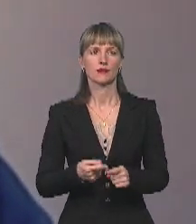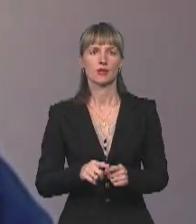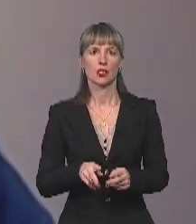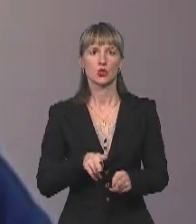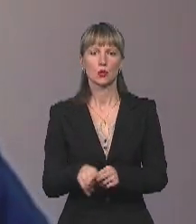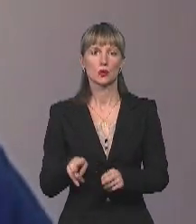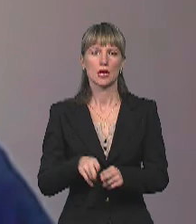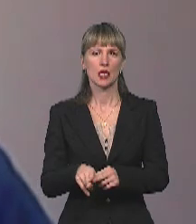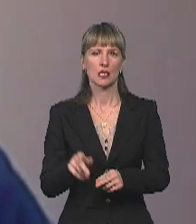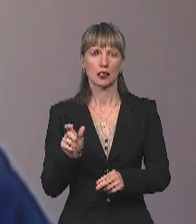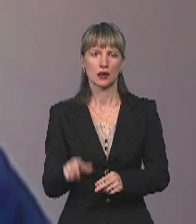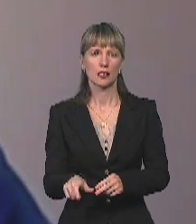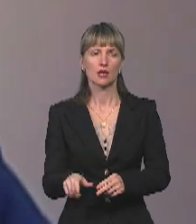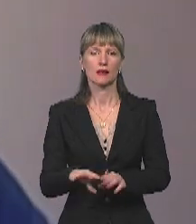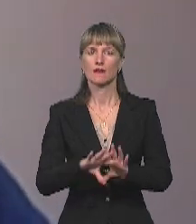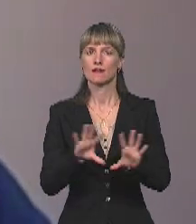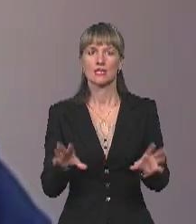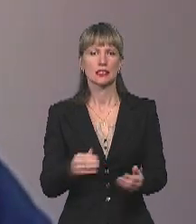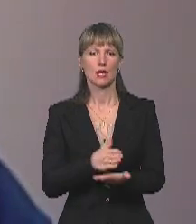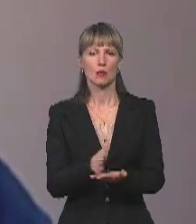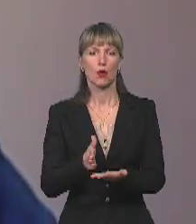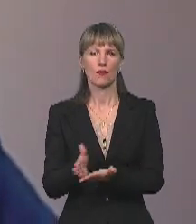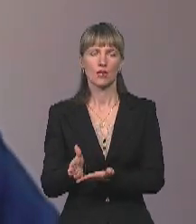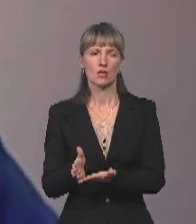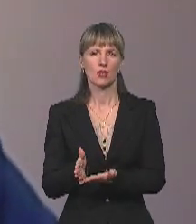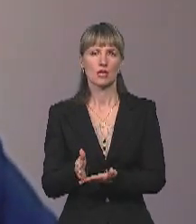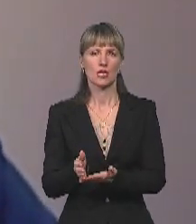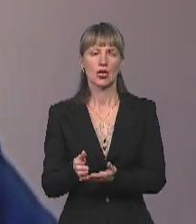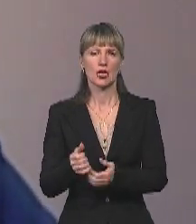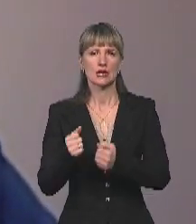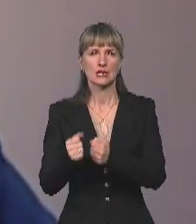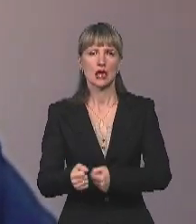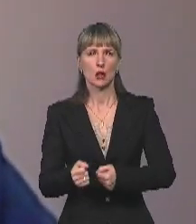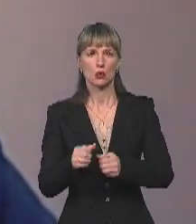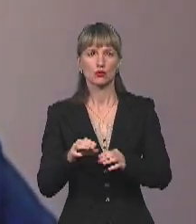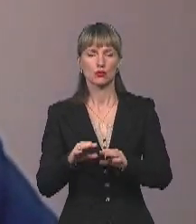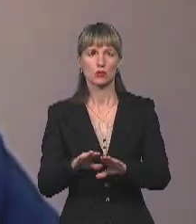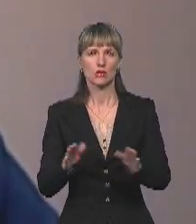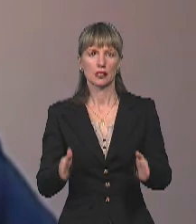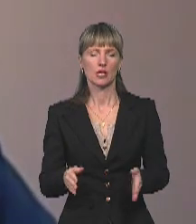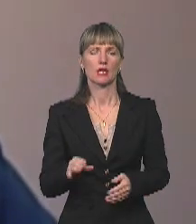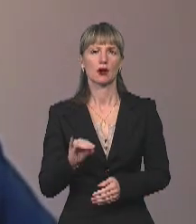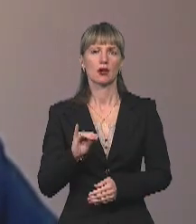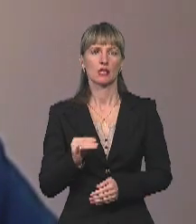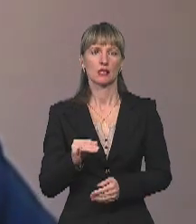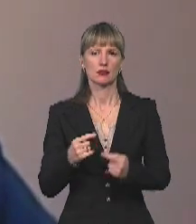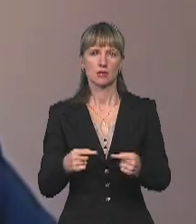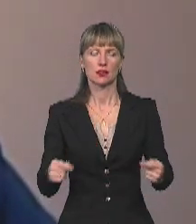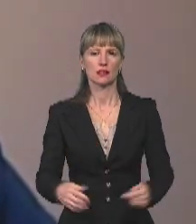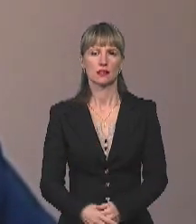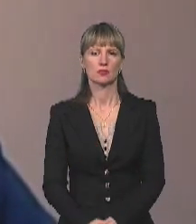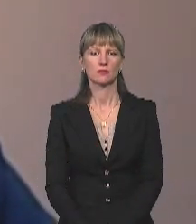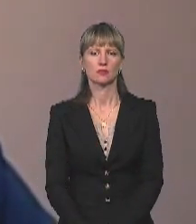слюсарі всіх профілів, станочники, ну, такі,